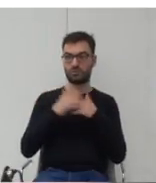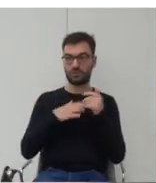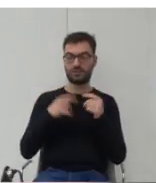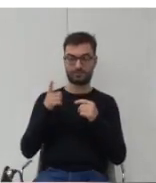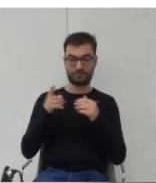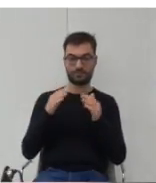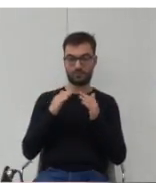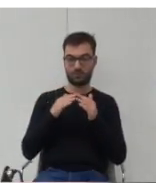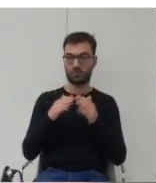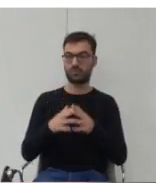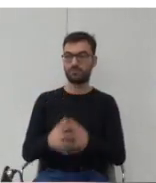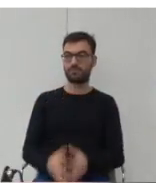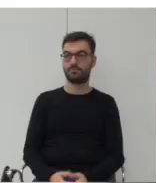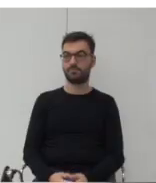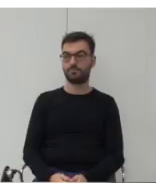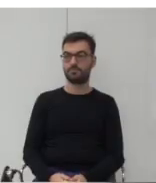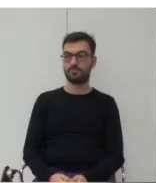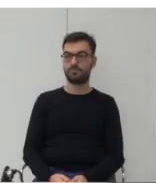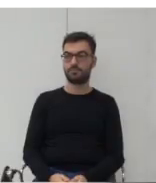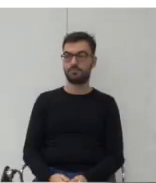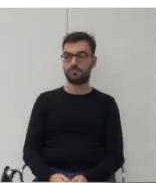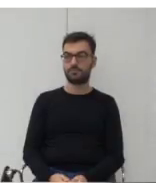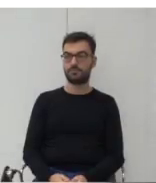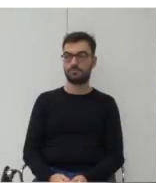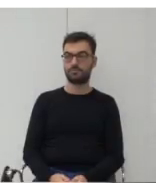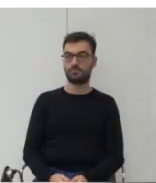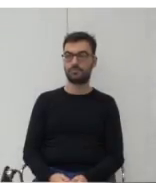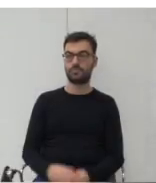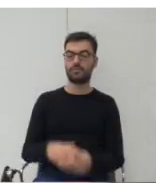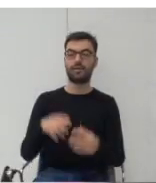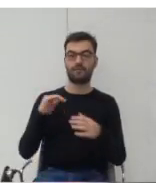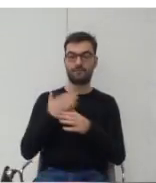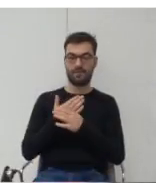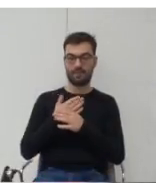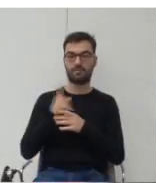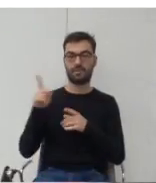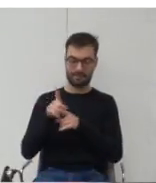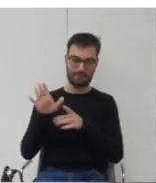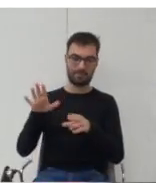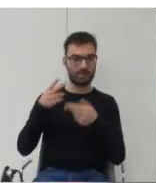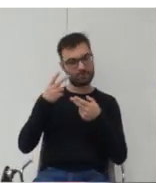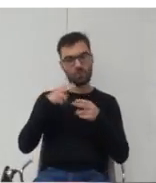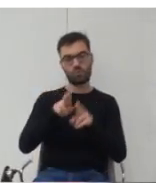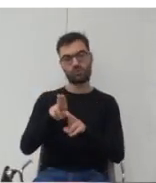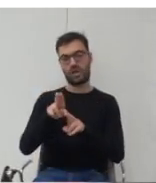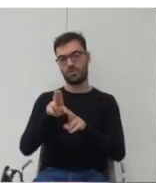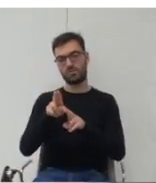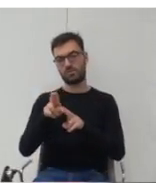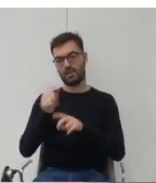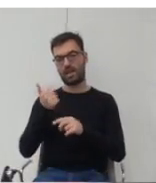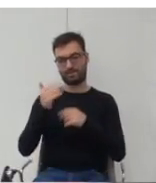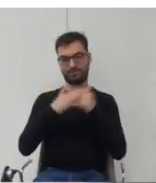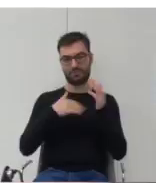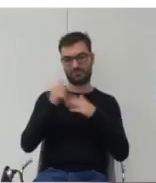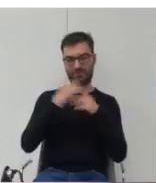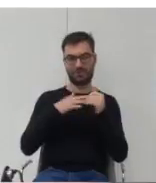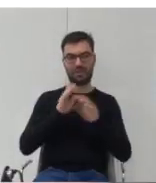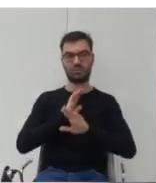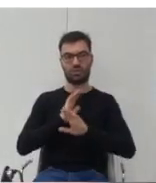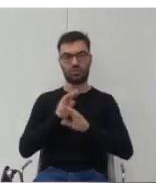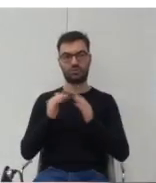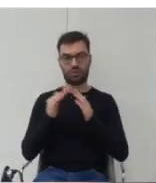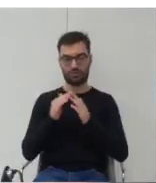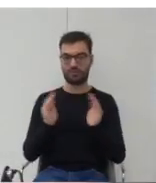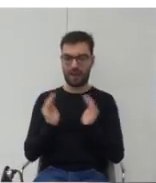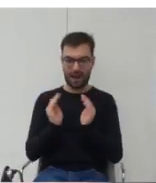zbudowaniu domku. Także deweloper miał udział też w powstaniu tego